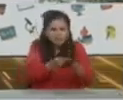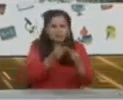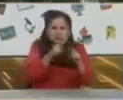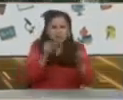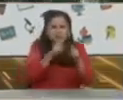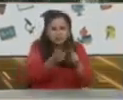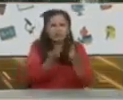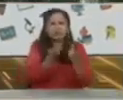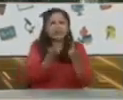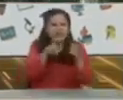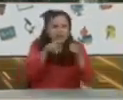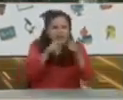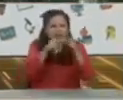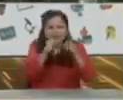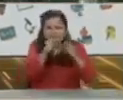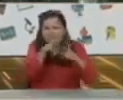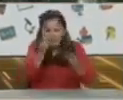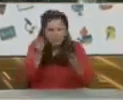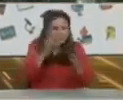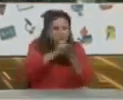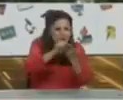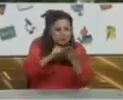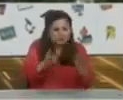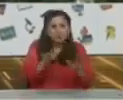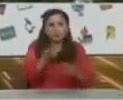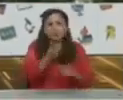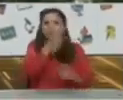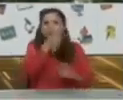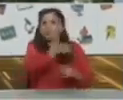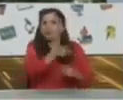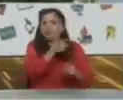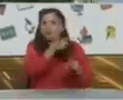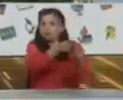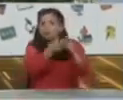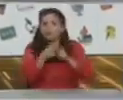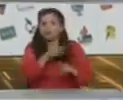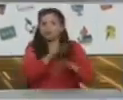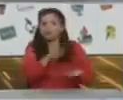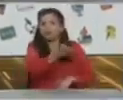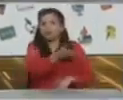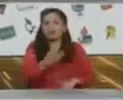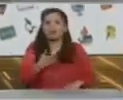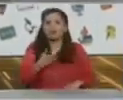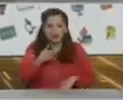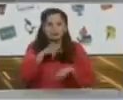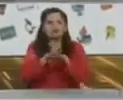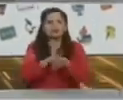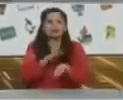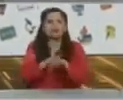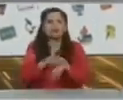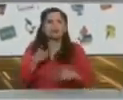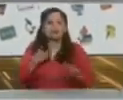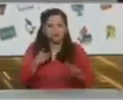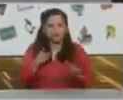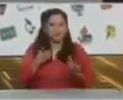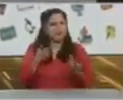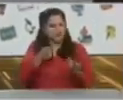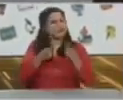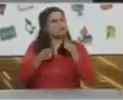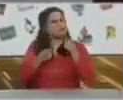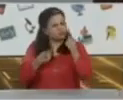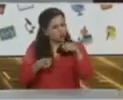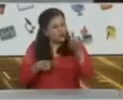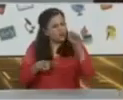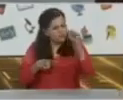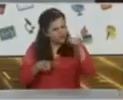क्योंकि उनकी रफ्तार हमसे ज्यादा है। ये बात सही है